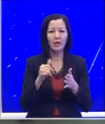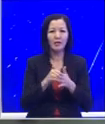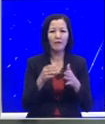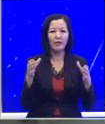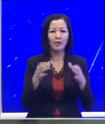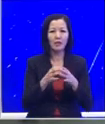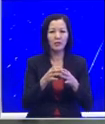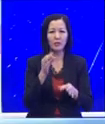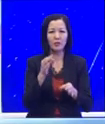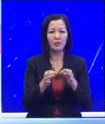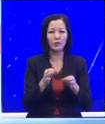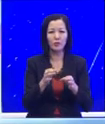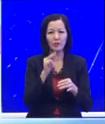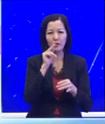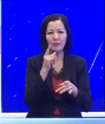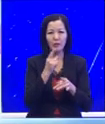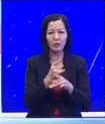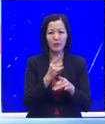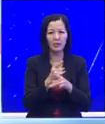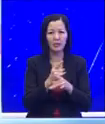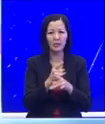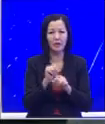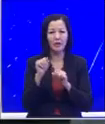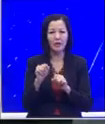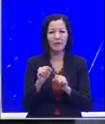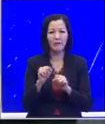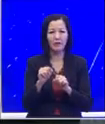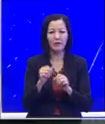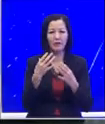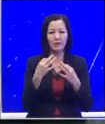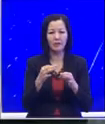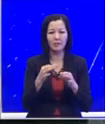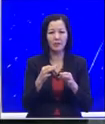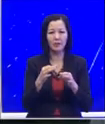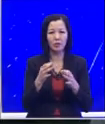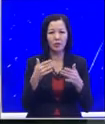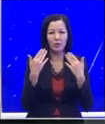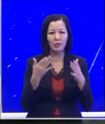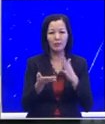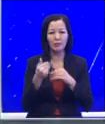Глава организации осуждена за мошенничество. Ее адвокаты добиваются смягчения, вынесенного еще в